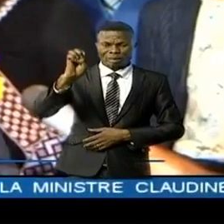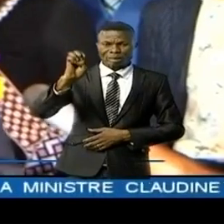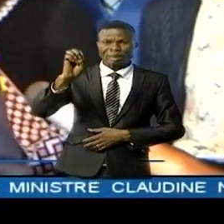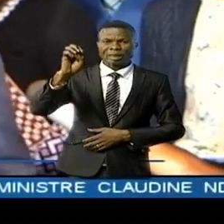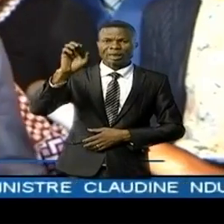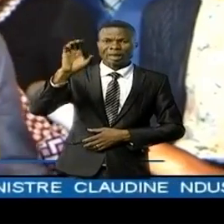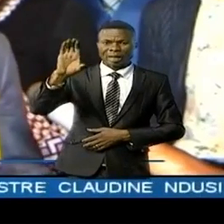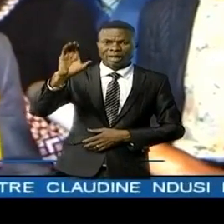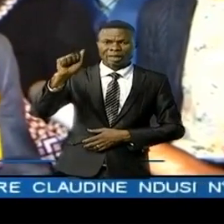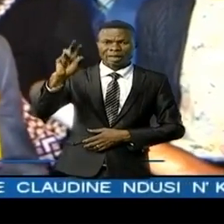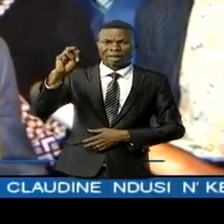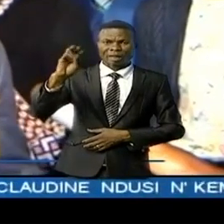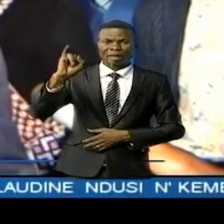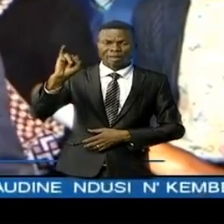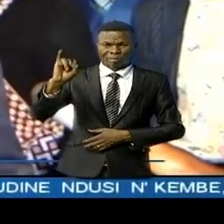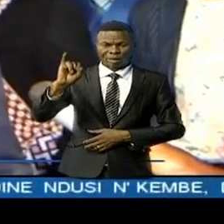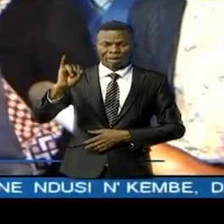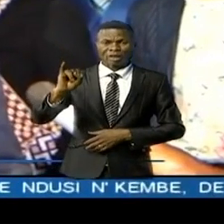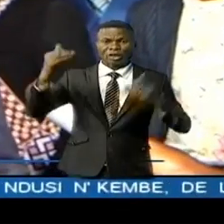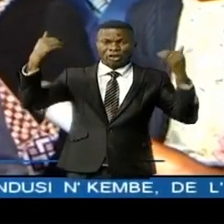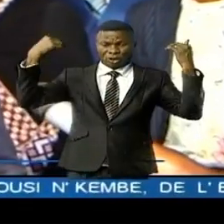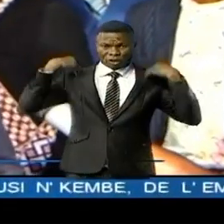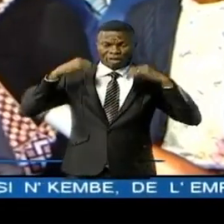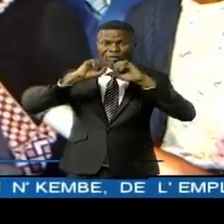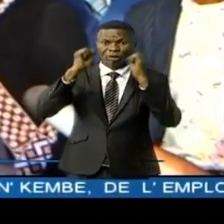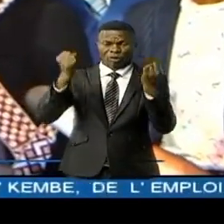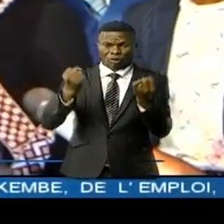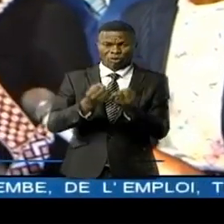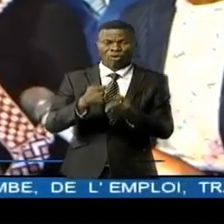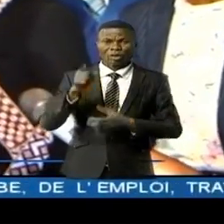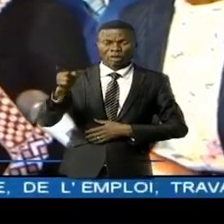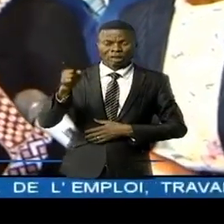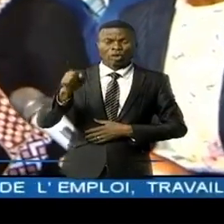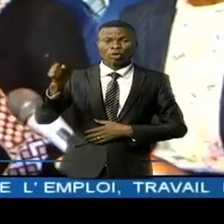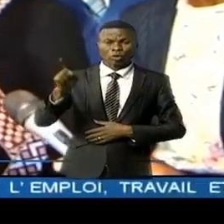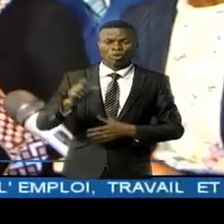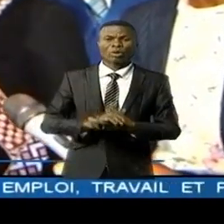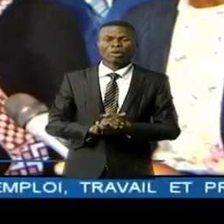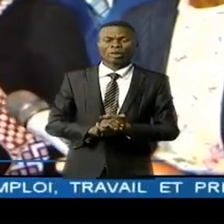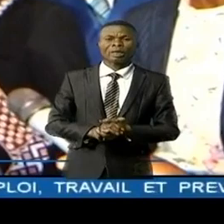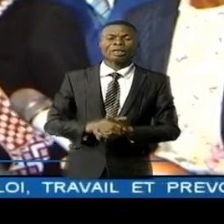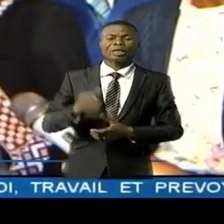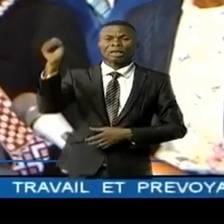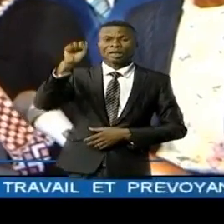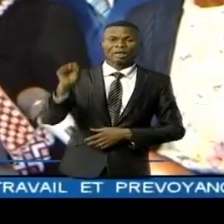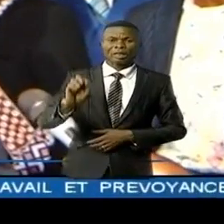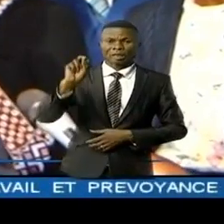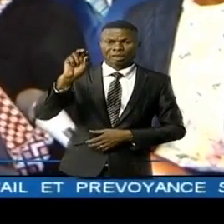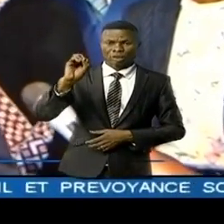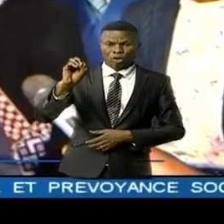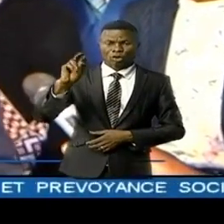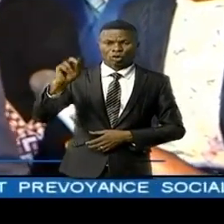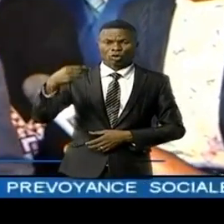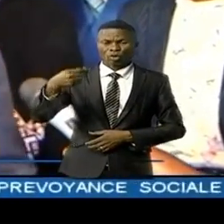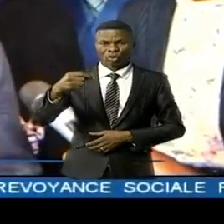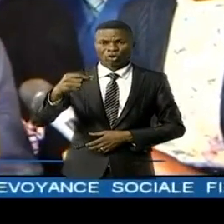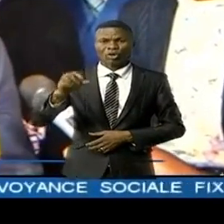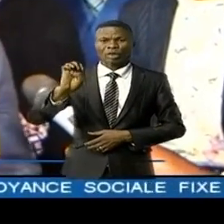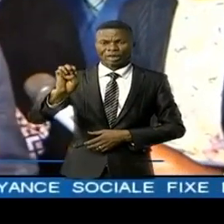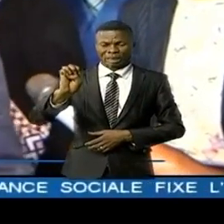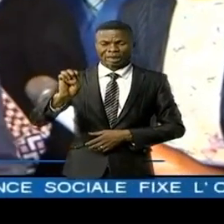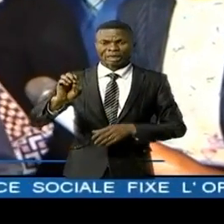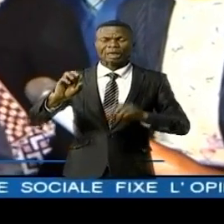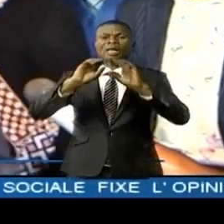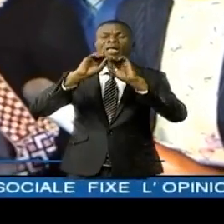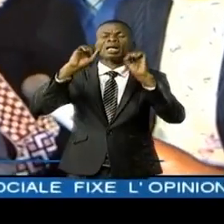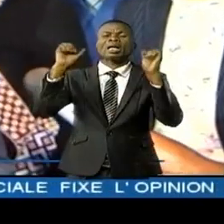Exploitation, il y avait comme PDG Moulendambo, qui était Songé. À la Gécamines Développement, il y avait